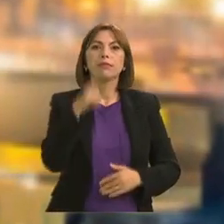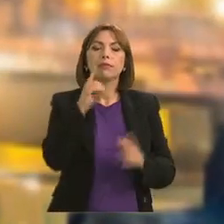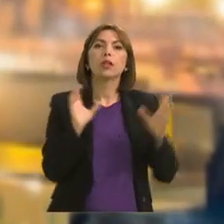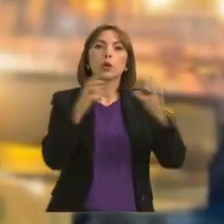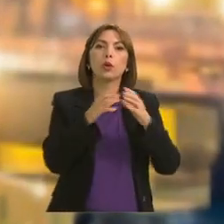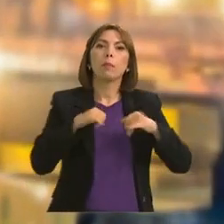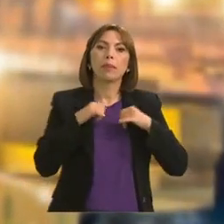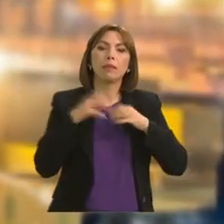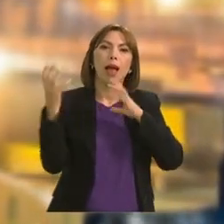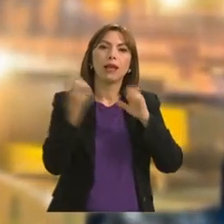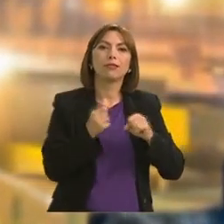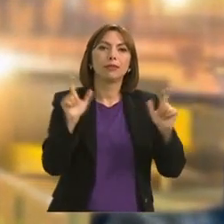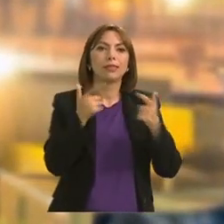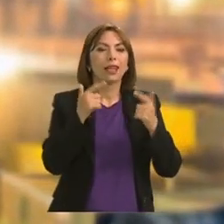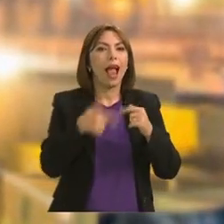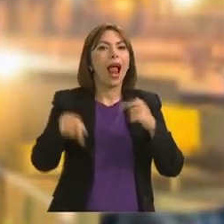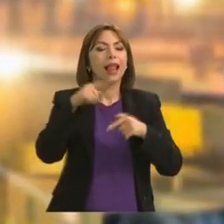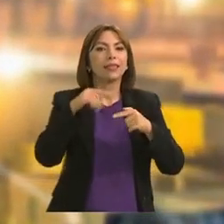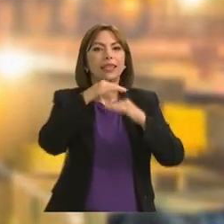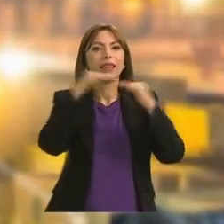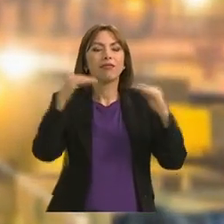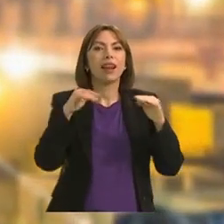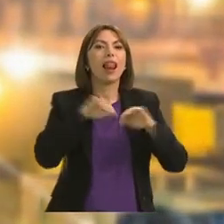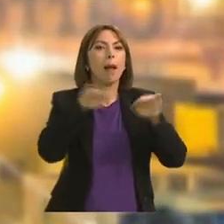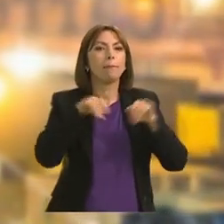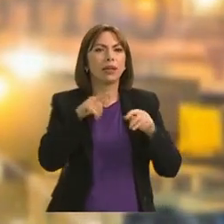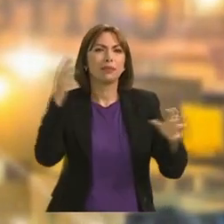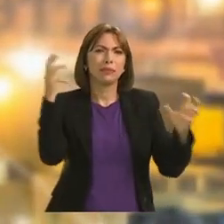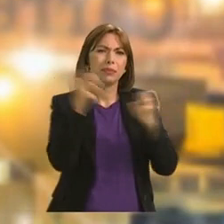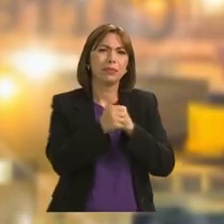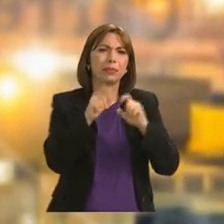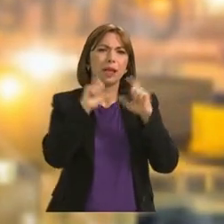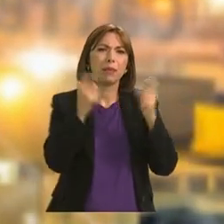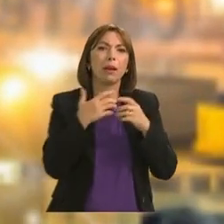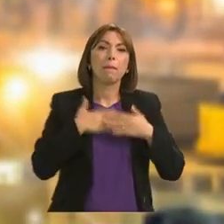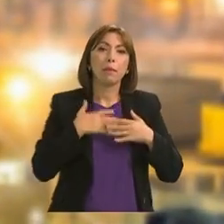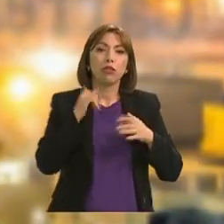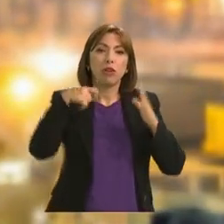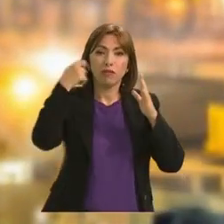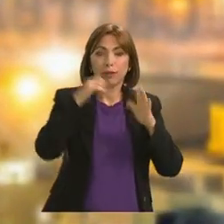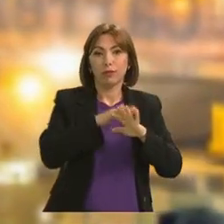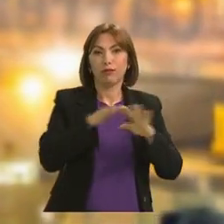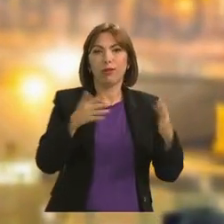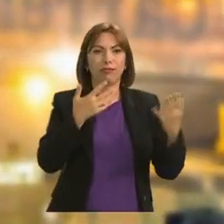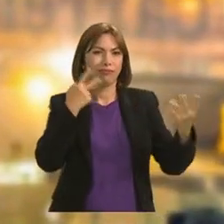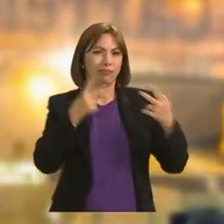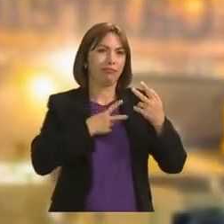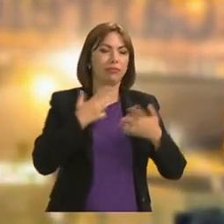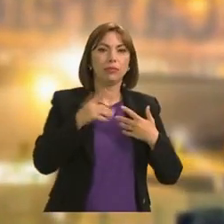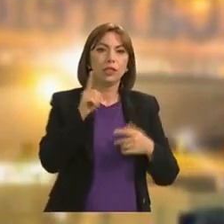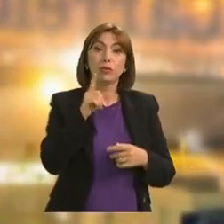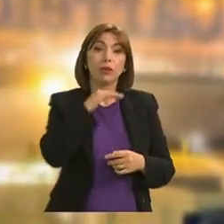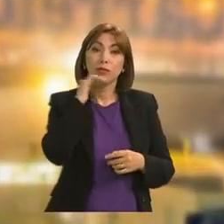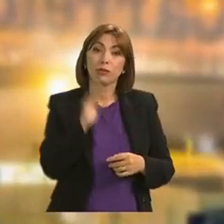Un grup de tineri a dus distracția la alt nivel pe litoral. Au devastat un apartament din Mamaia și au filmat evident toată grozăvia.